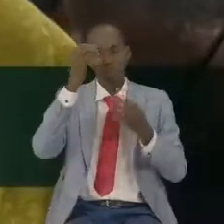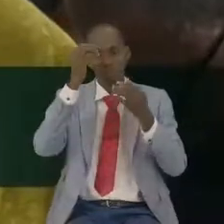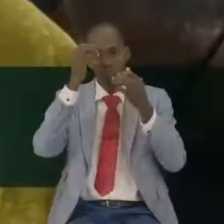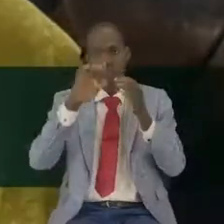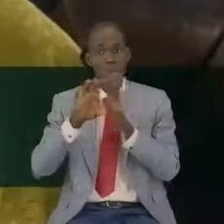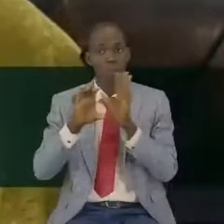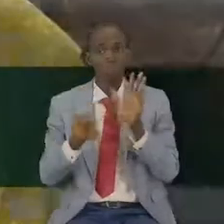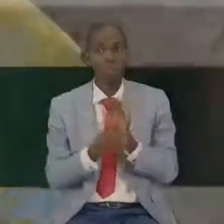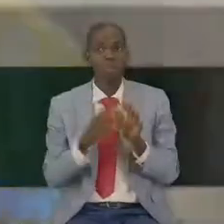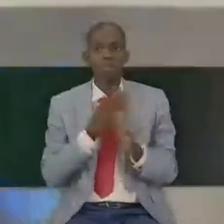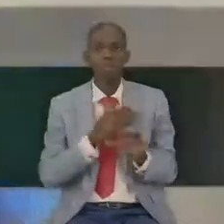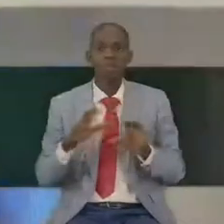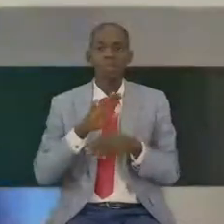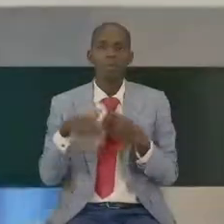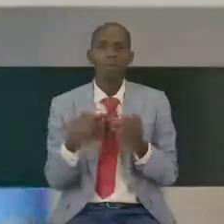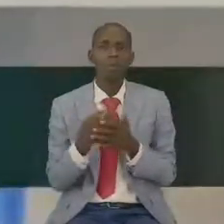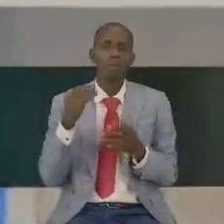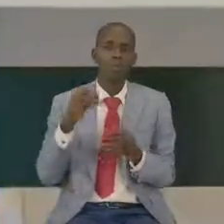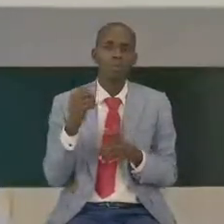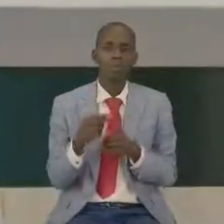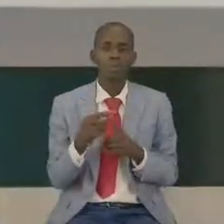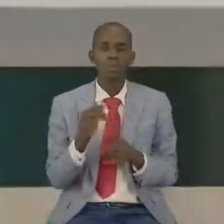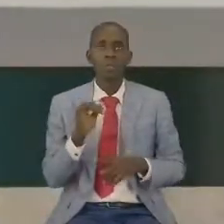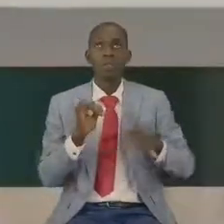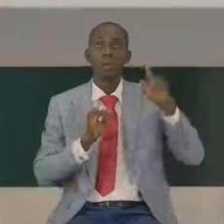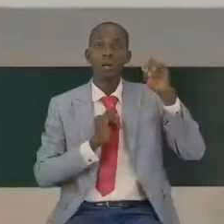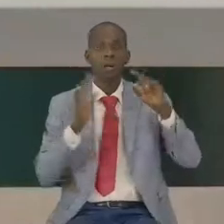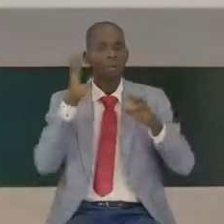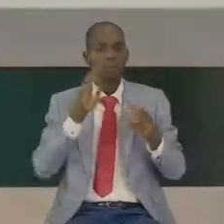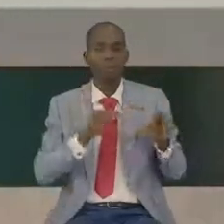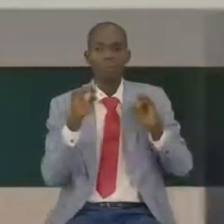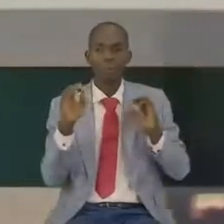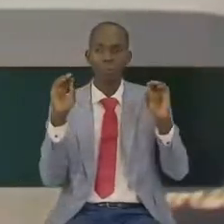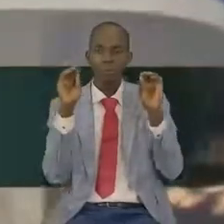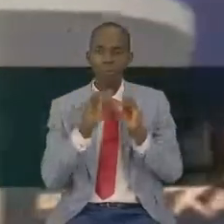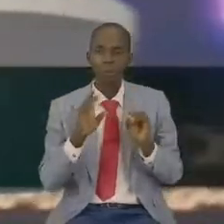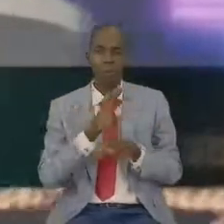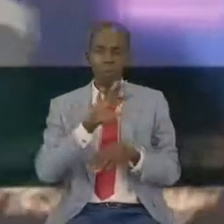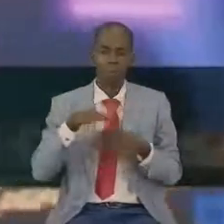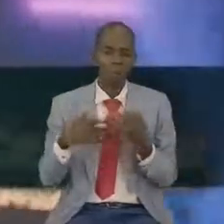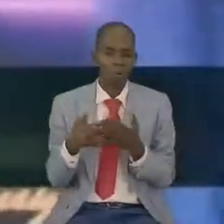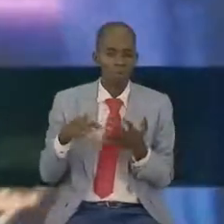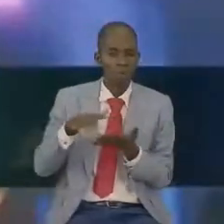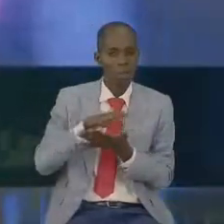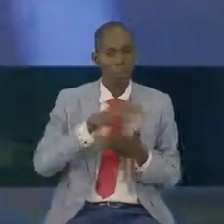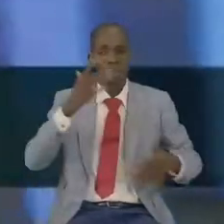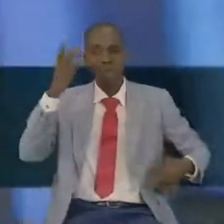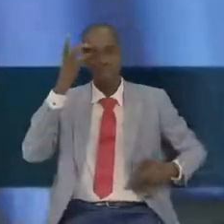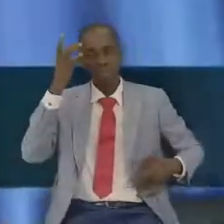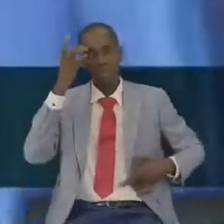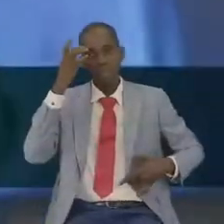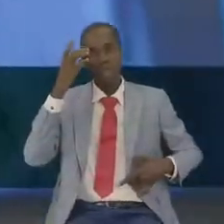lois, je ne te frapperai d'aucune des maladies dont j'ai frappé les